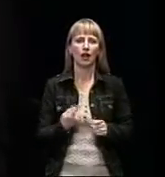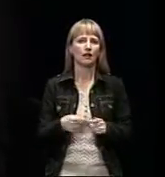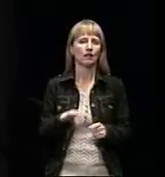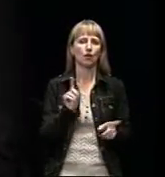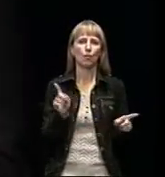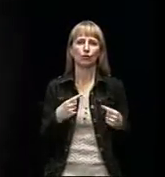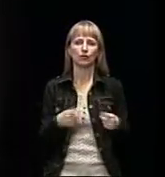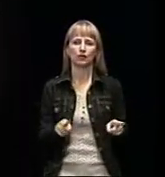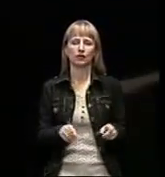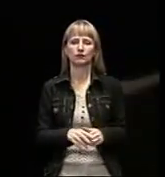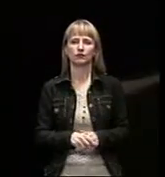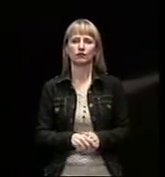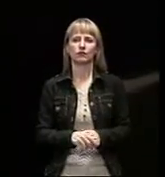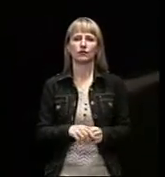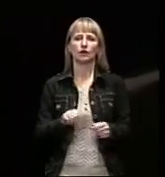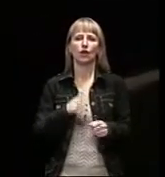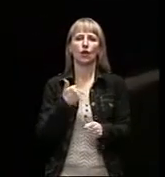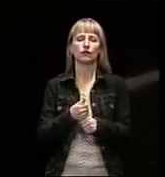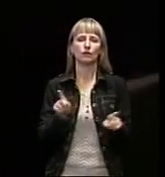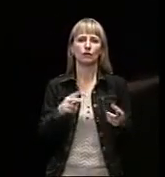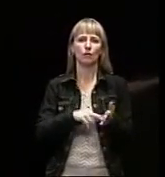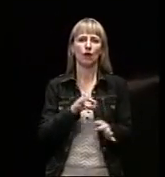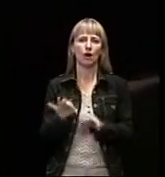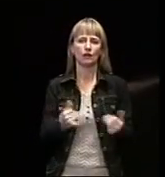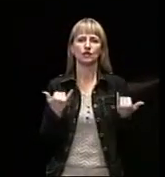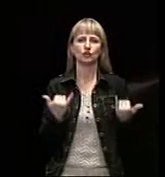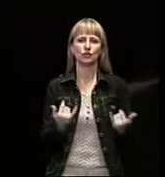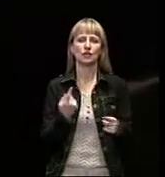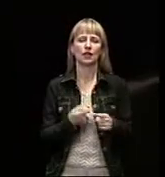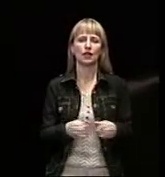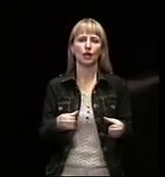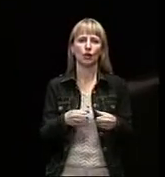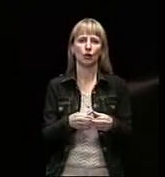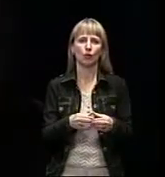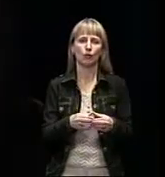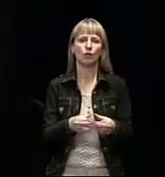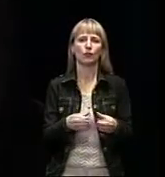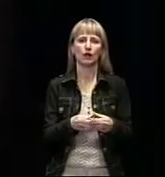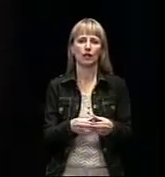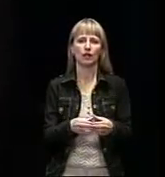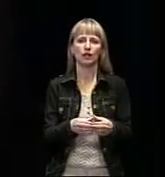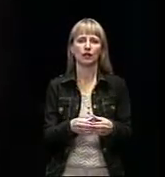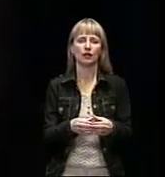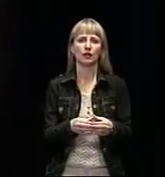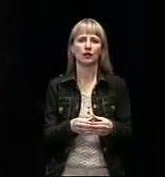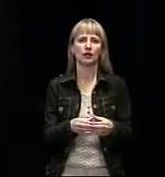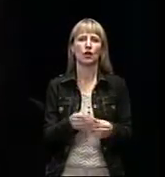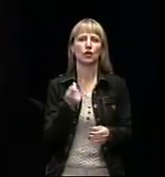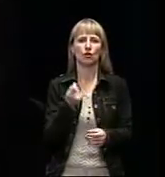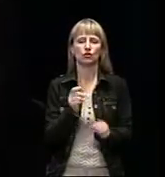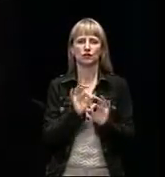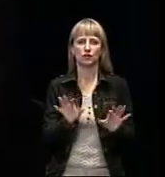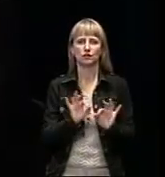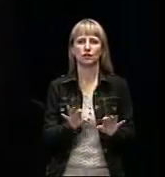музыка. Головний музичний проект на даний момент – це група «Об'єднання». «Об'єднання», да. Давай трошки про неї